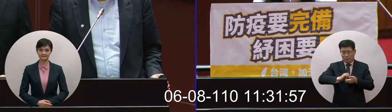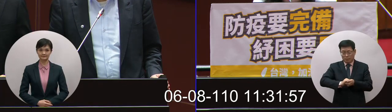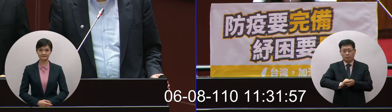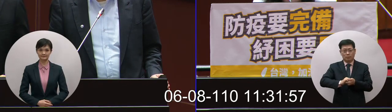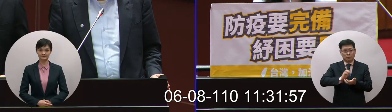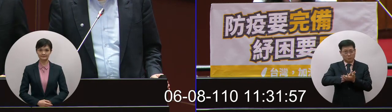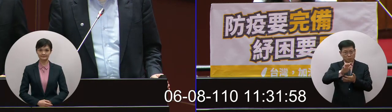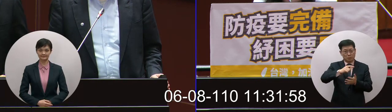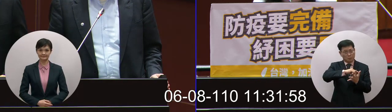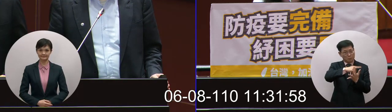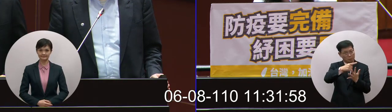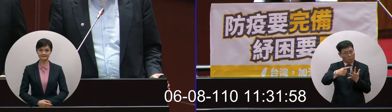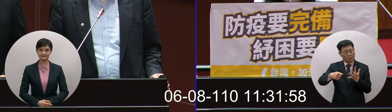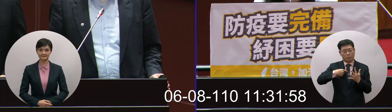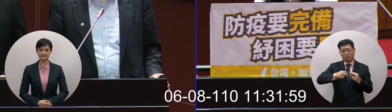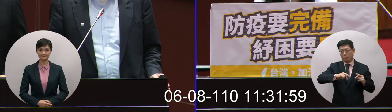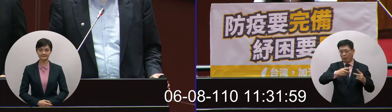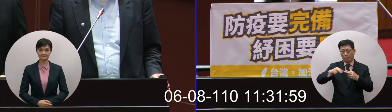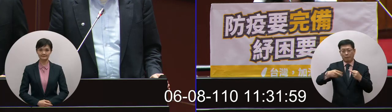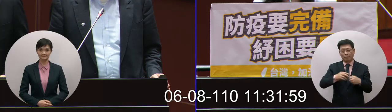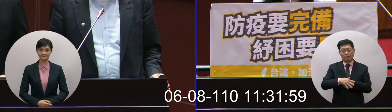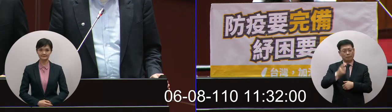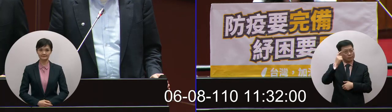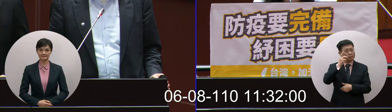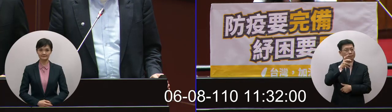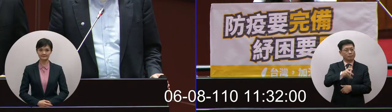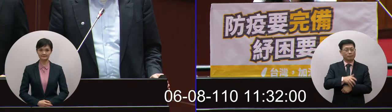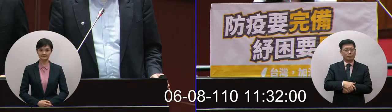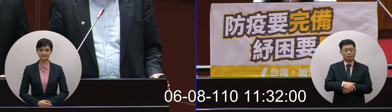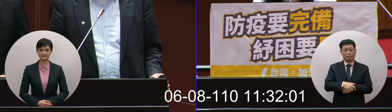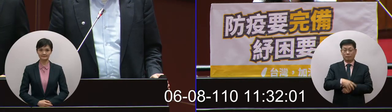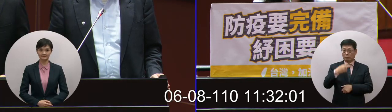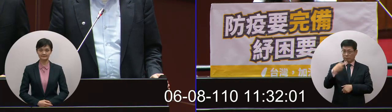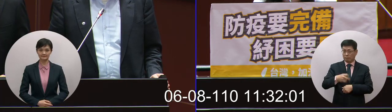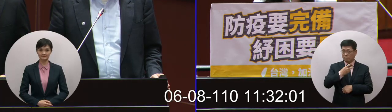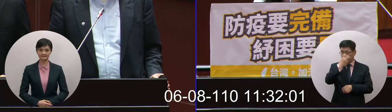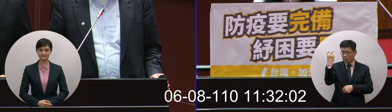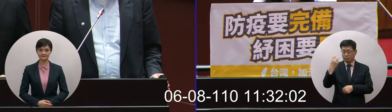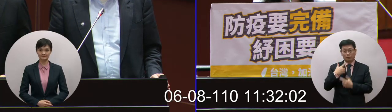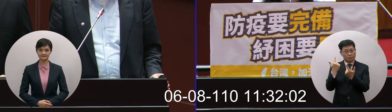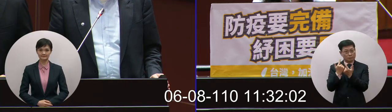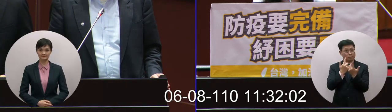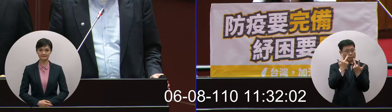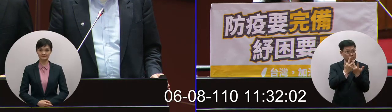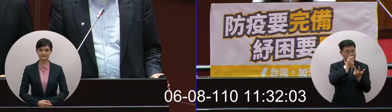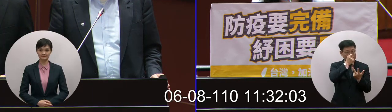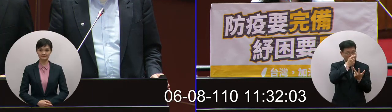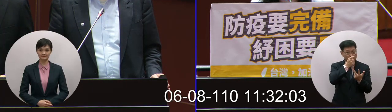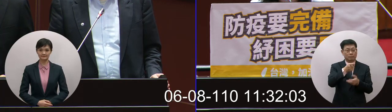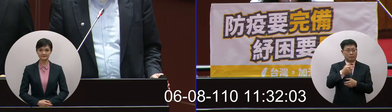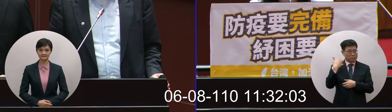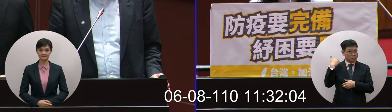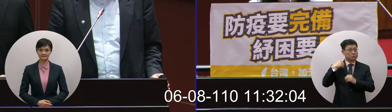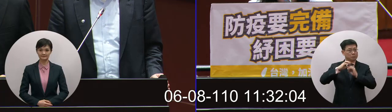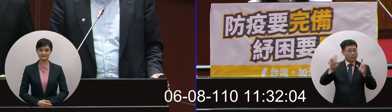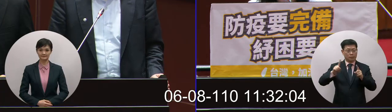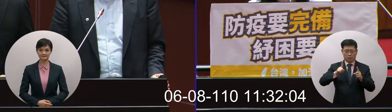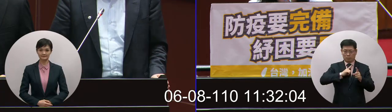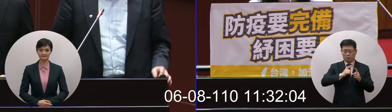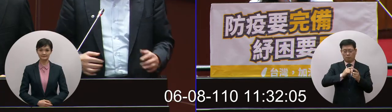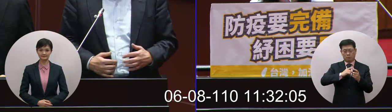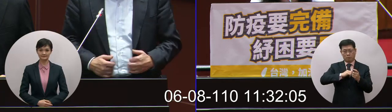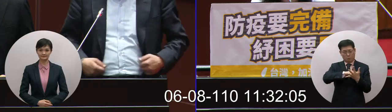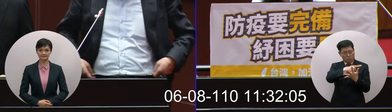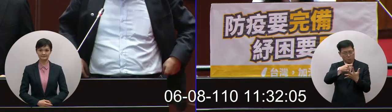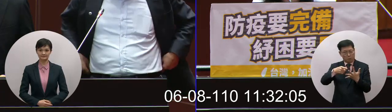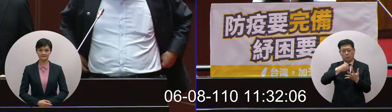种顺序的部分可能会做一个调整。那我们想请教的是，同时我们也看到包含新北、台北、台南都曾经喊出要来自行调整顺序的